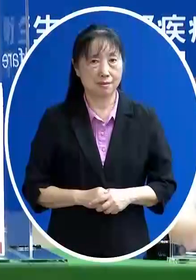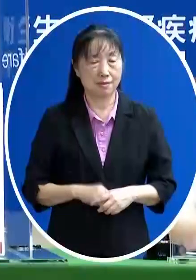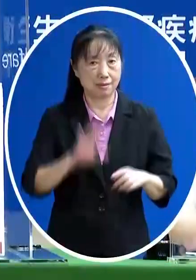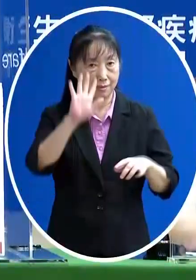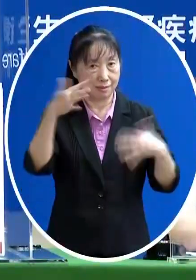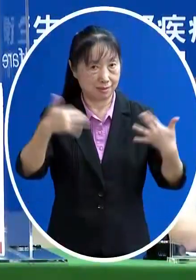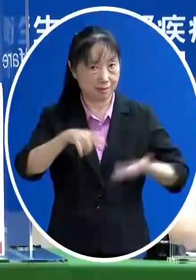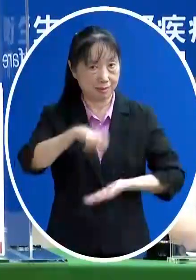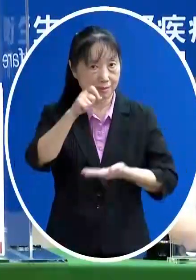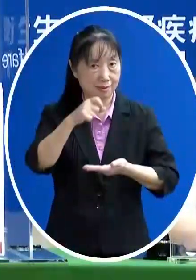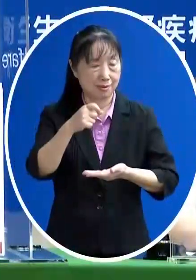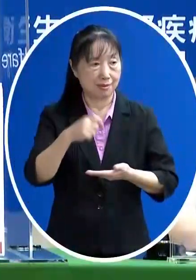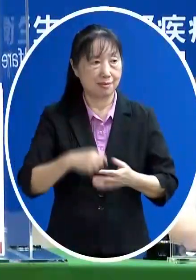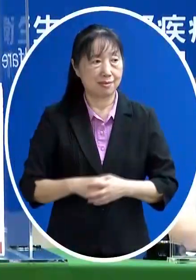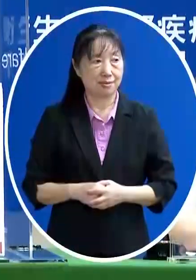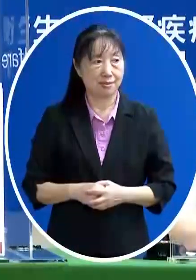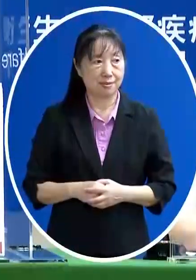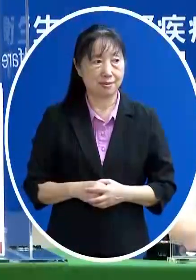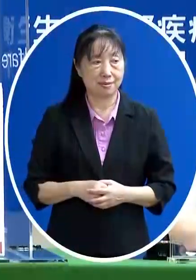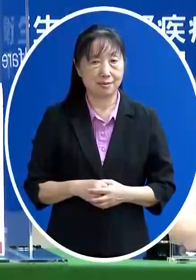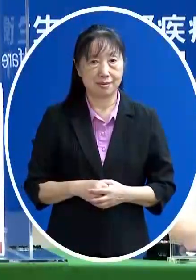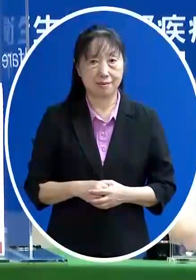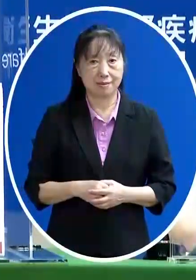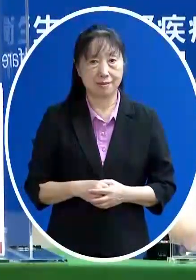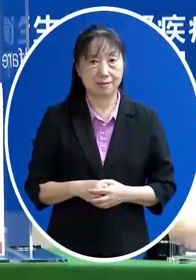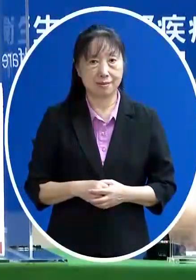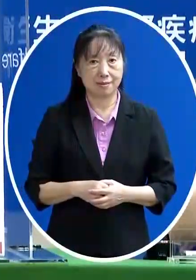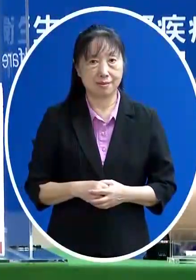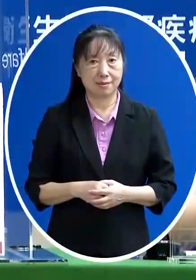有问题可以提出来，哈。